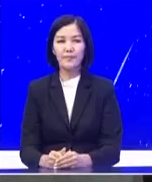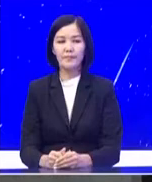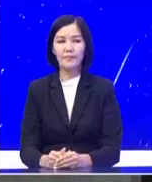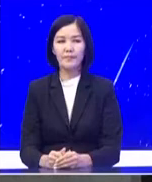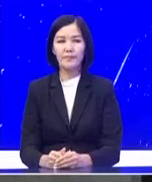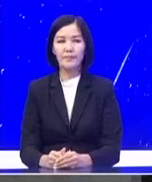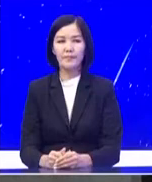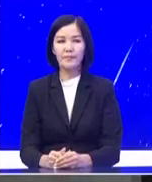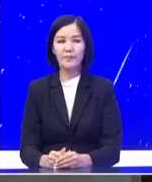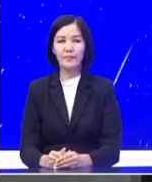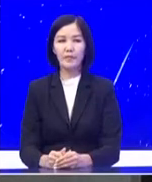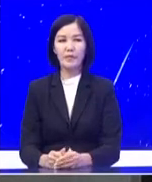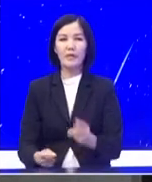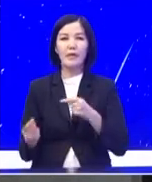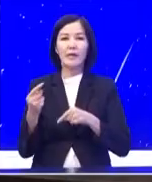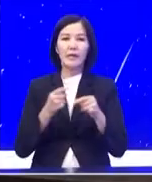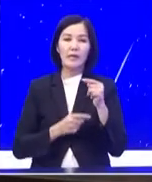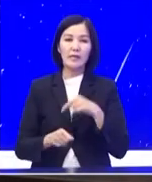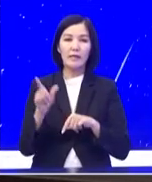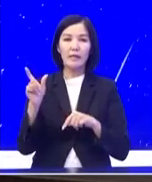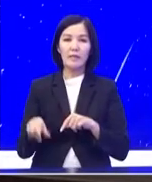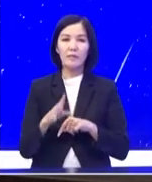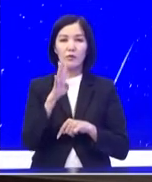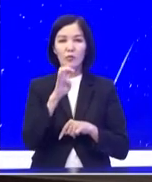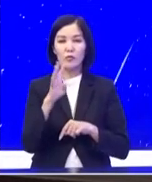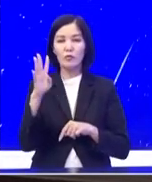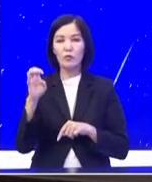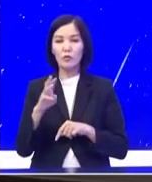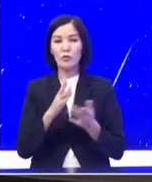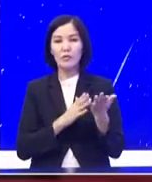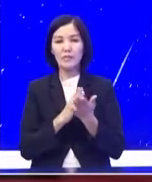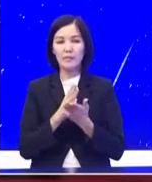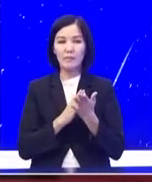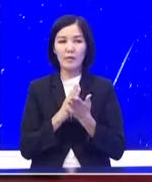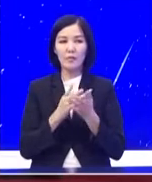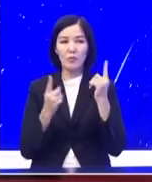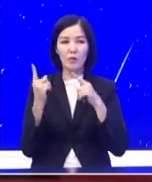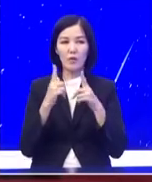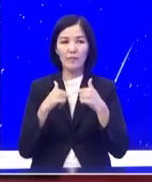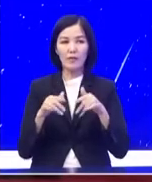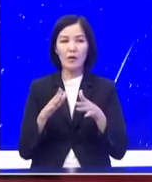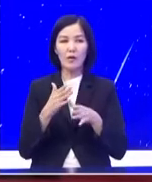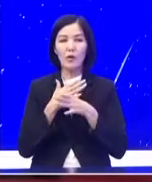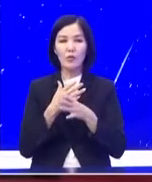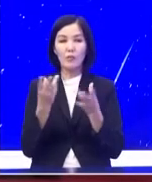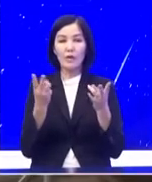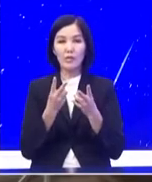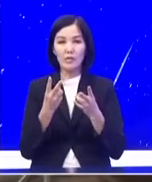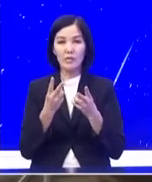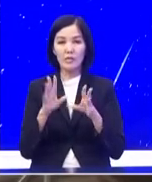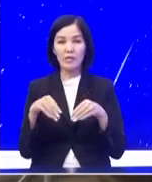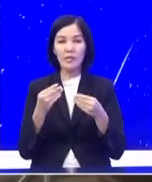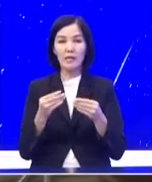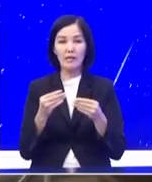Шыңғыс Жұмағұлұлы кәсіпкер, Талдықорған қалалық такси 400-400 қызметінің негізін қалаушының бірі. Көмек қажет кезде аянып қалмайды.